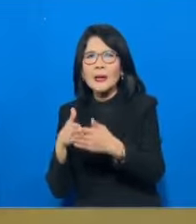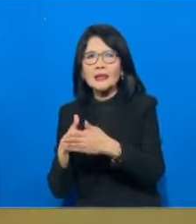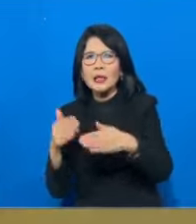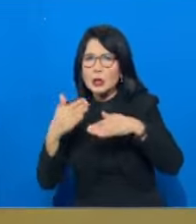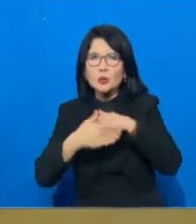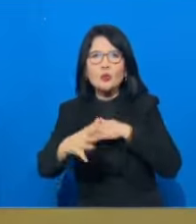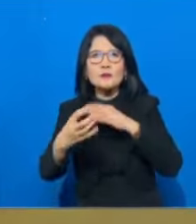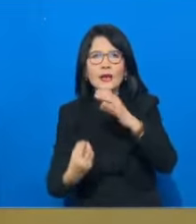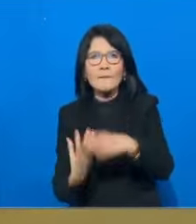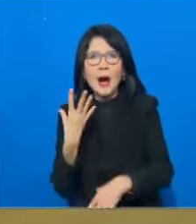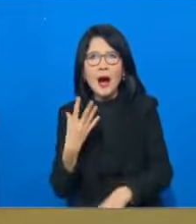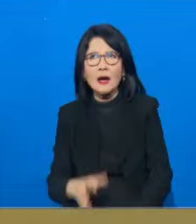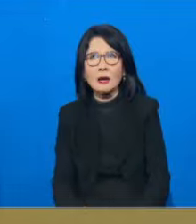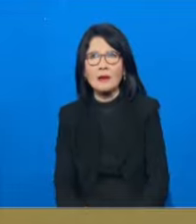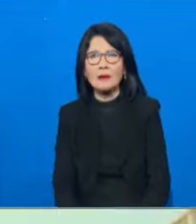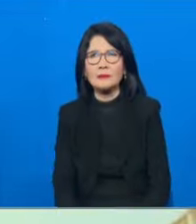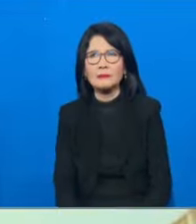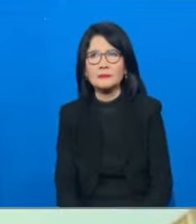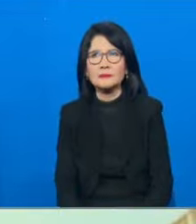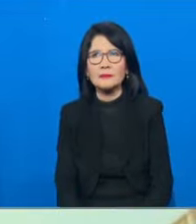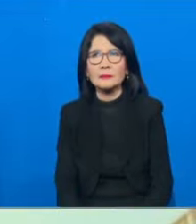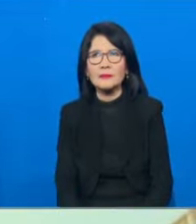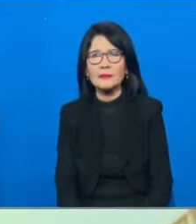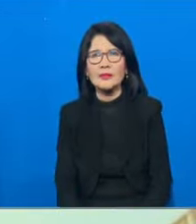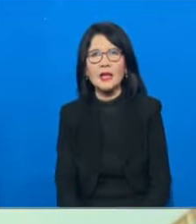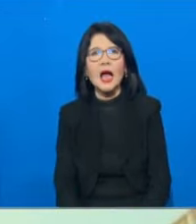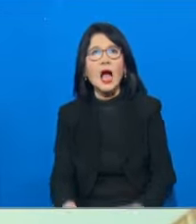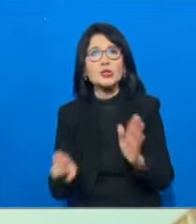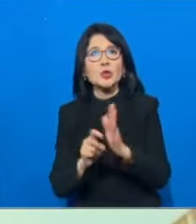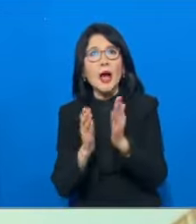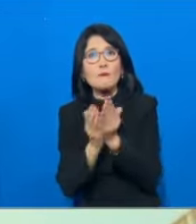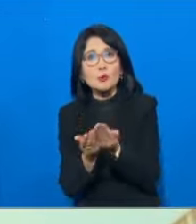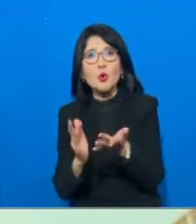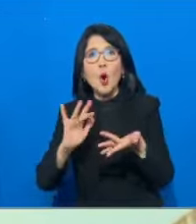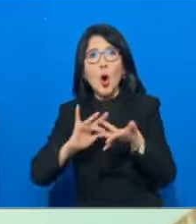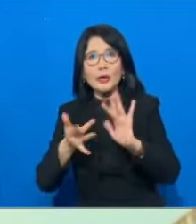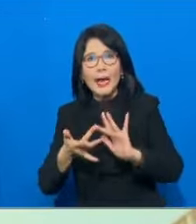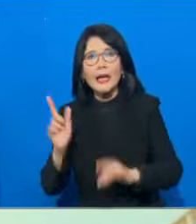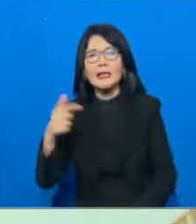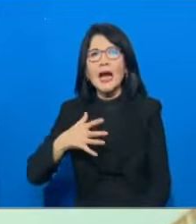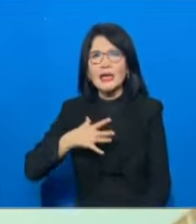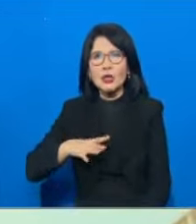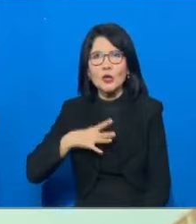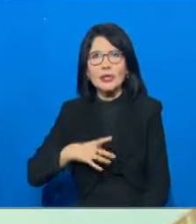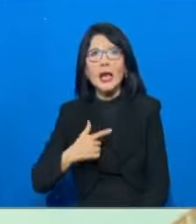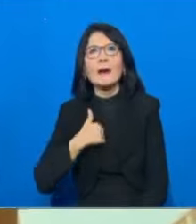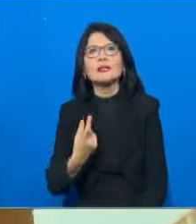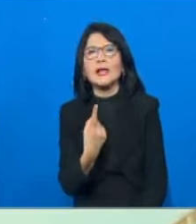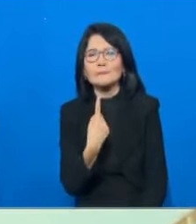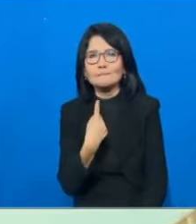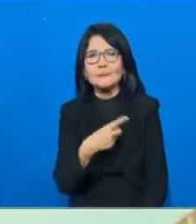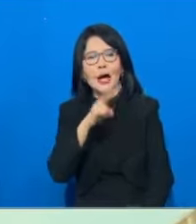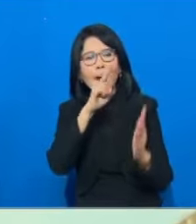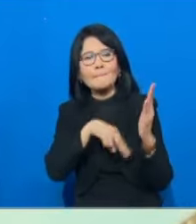berkembang 20 e misal buku-buku online yang dikasih oleh dosen mereka dengan Mandiri membaca